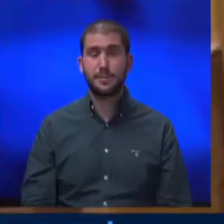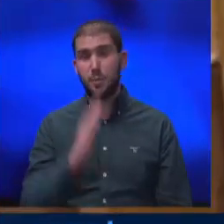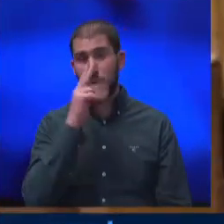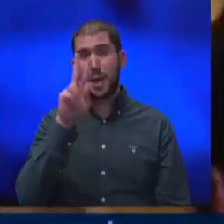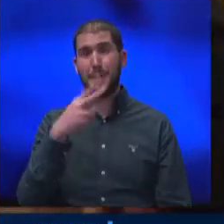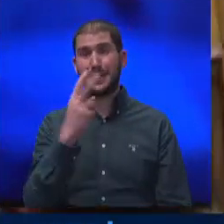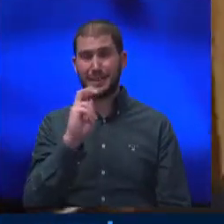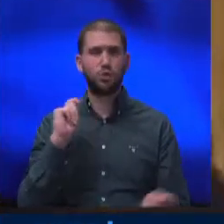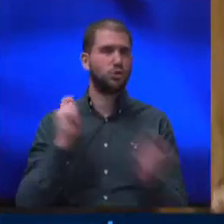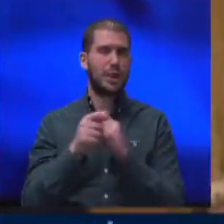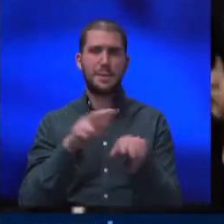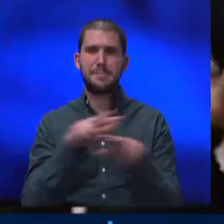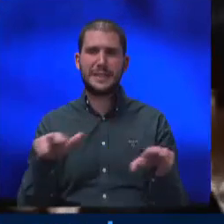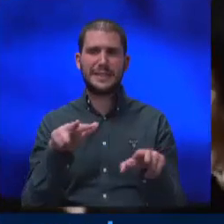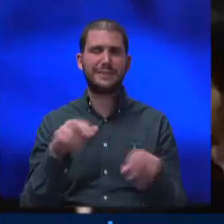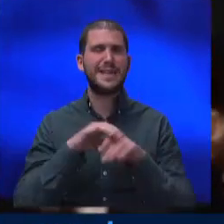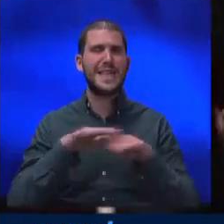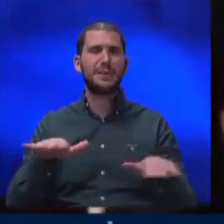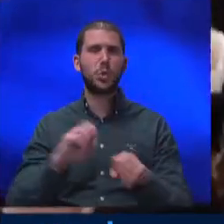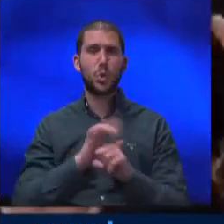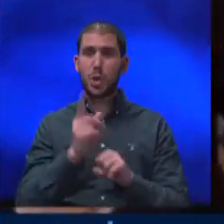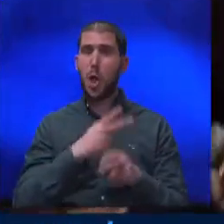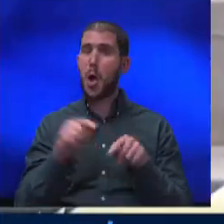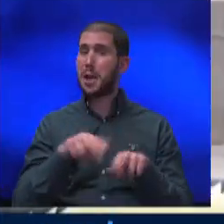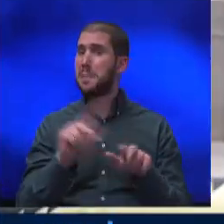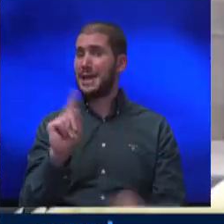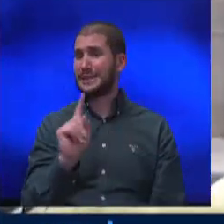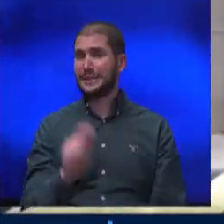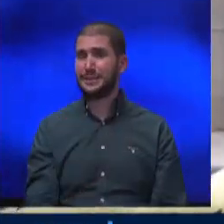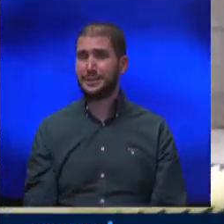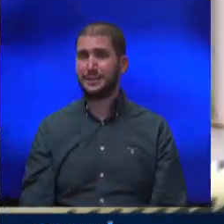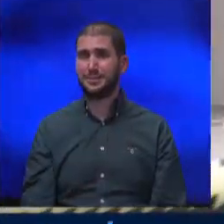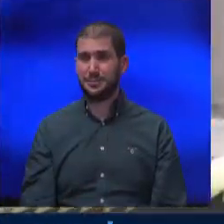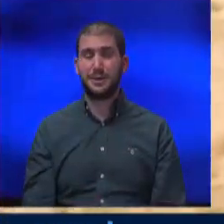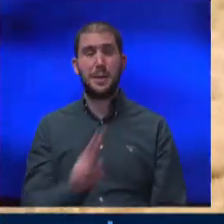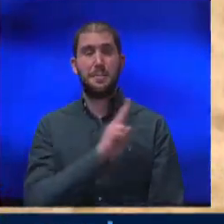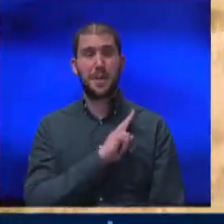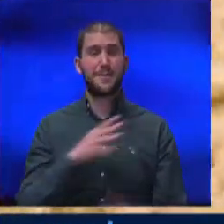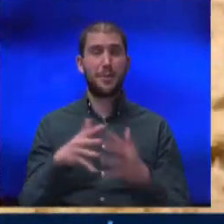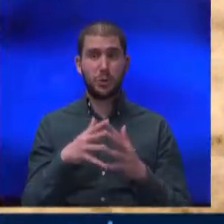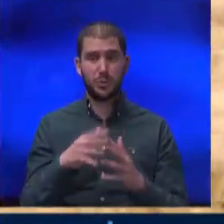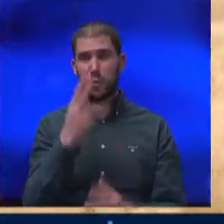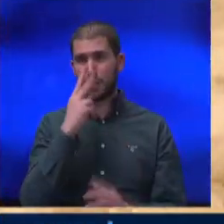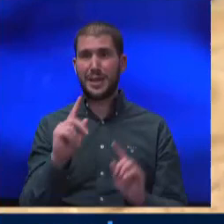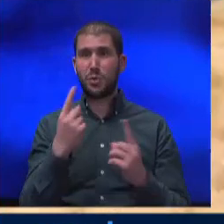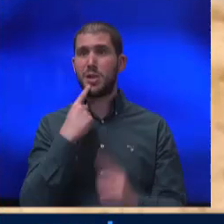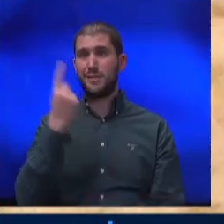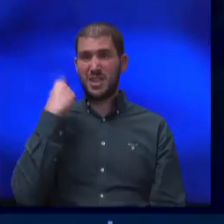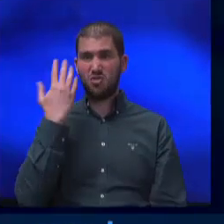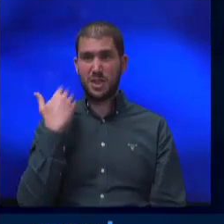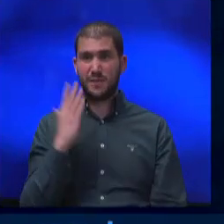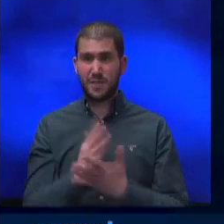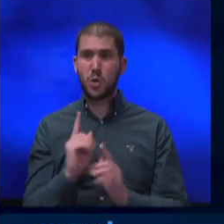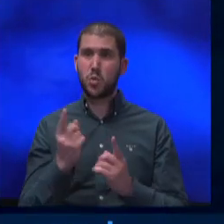2020 שינה את התמונה מבחינת התפרצות קורונה ולא רק בארץ. בבריטניה ובארצות הברית מסתכלים על אירועי השנה שעברה